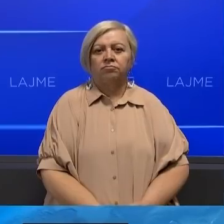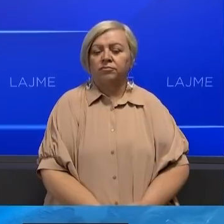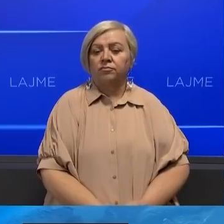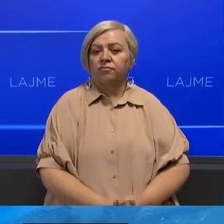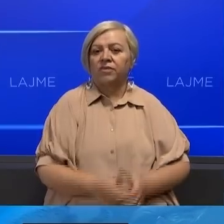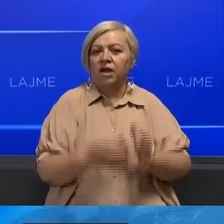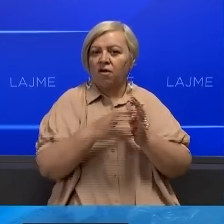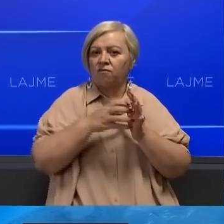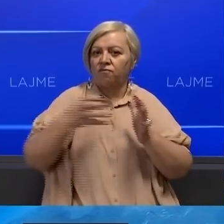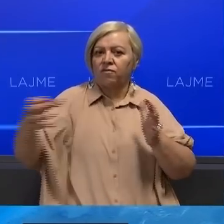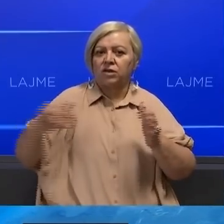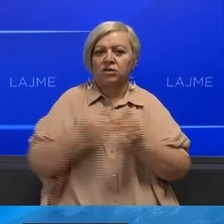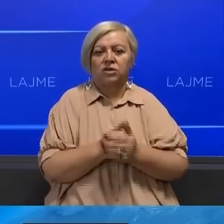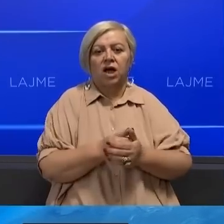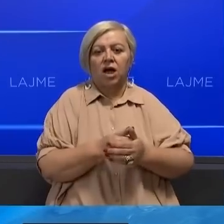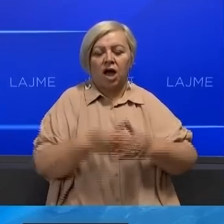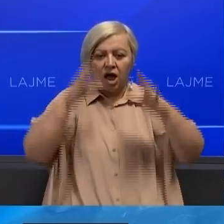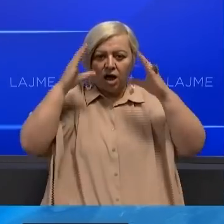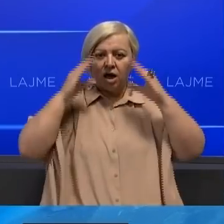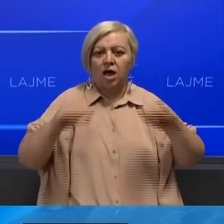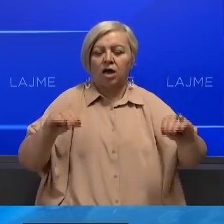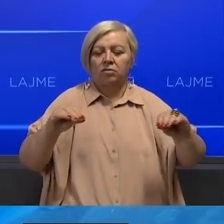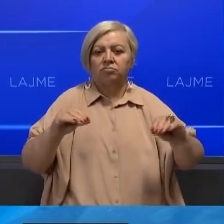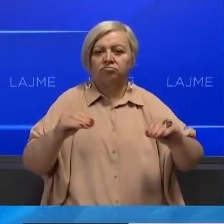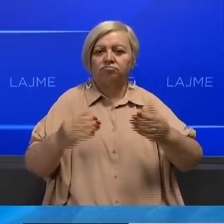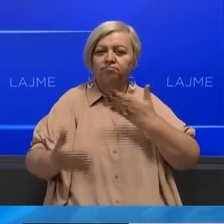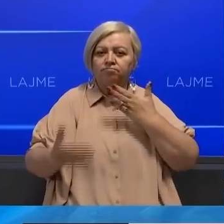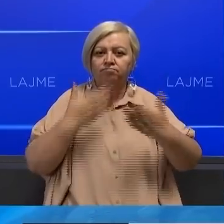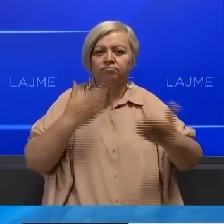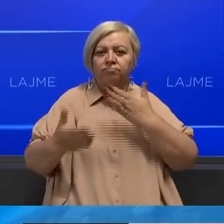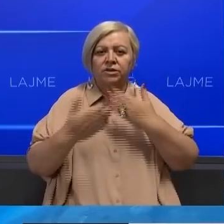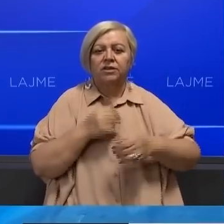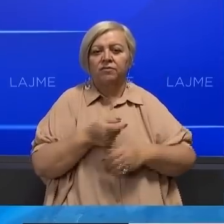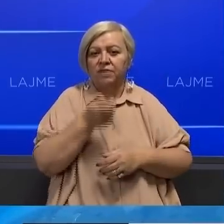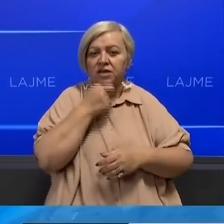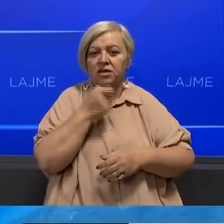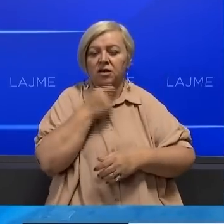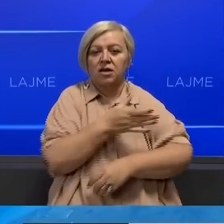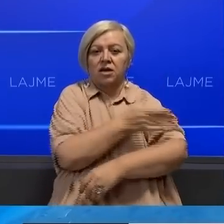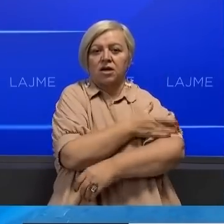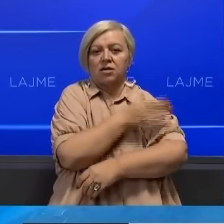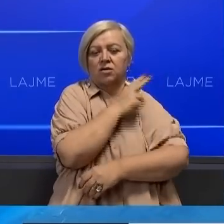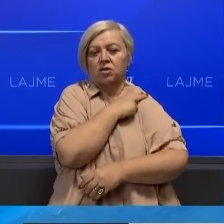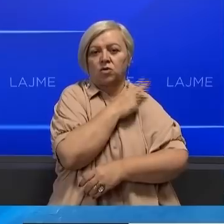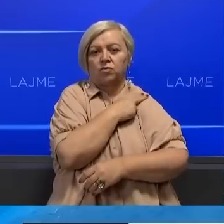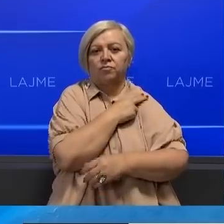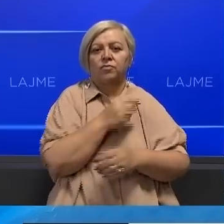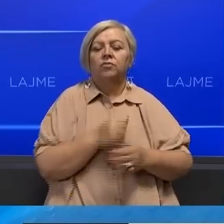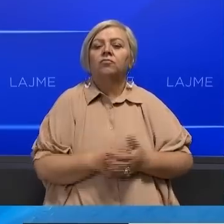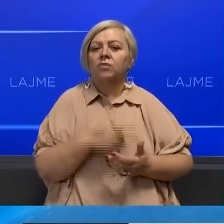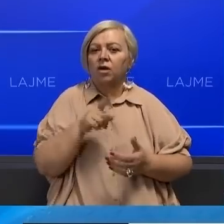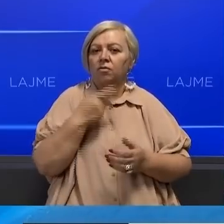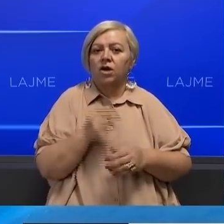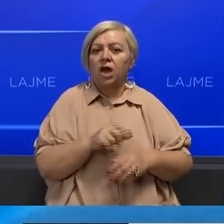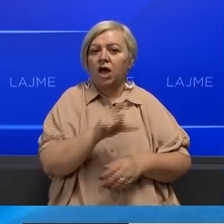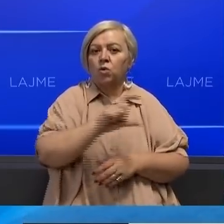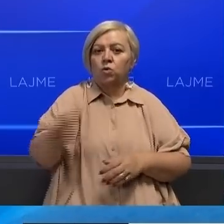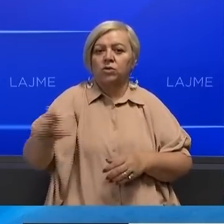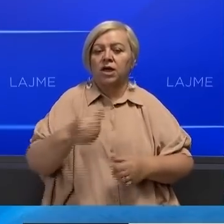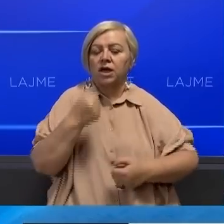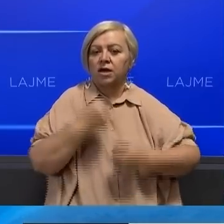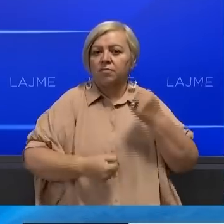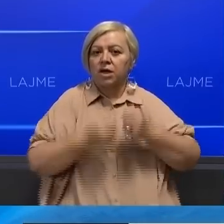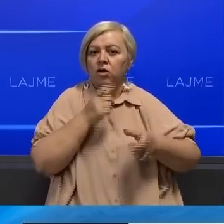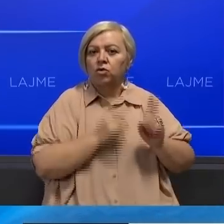Po vazhdon në Hag konferenca e 6 statusore ndaj ish-krerëve të Ushtrisë Lirimtare të Kosovës që po akuzohen për